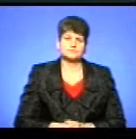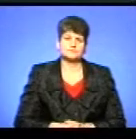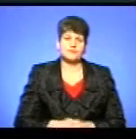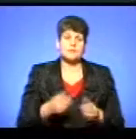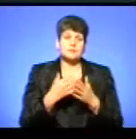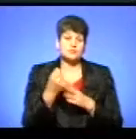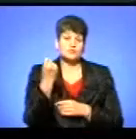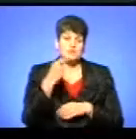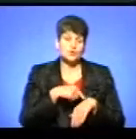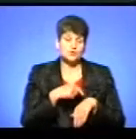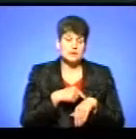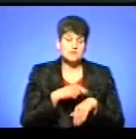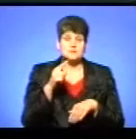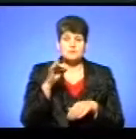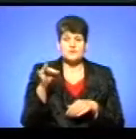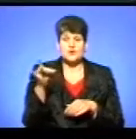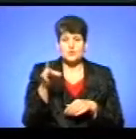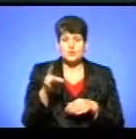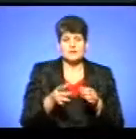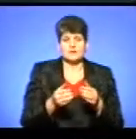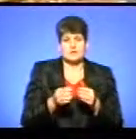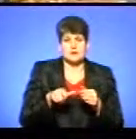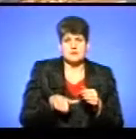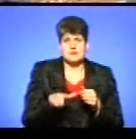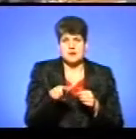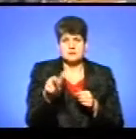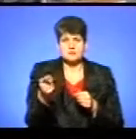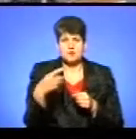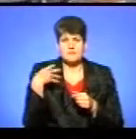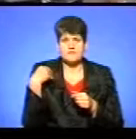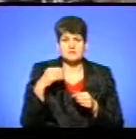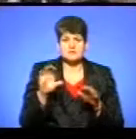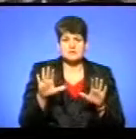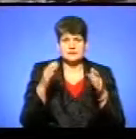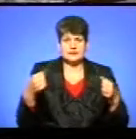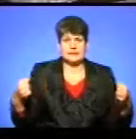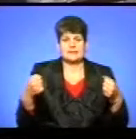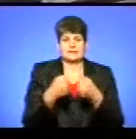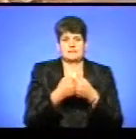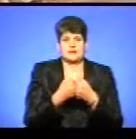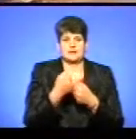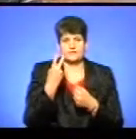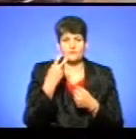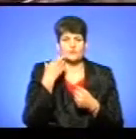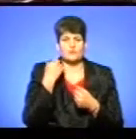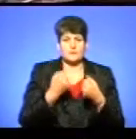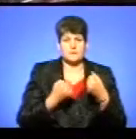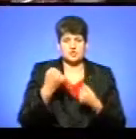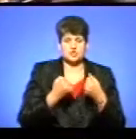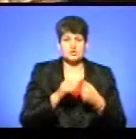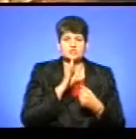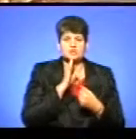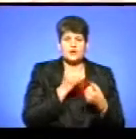Близько 11-ї години у Зборівському районі на трасі Тернопіль-Львів трапилась дорожньо-транспортна пригода за участі двох легковиків.